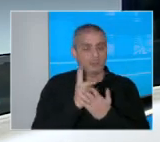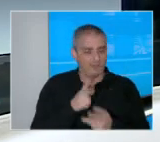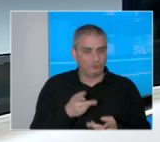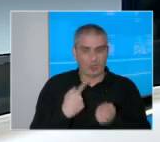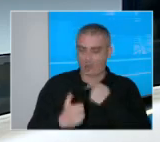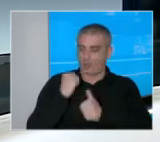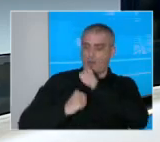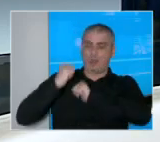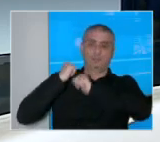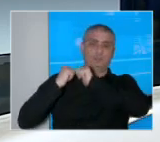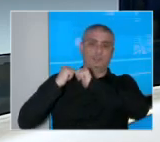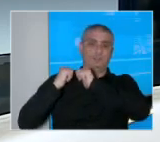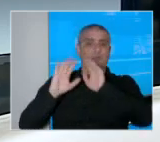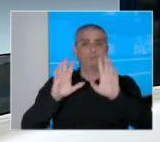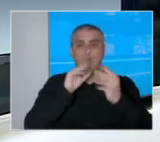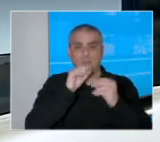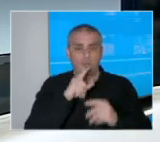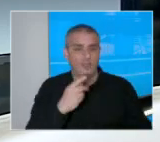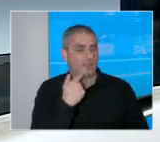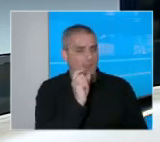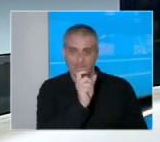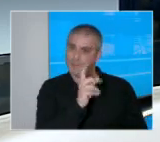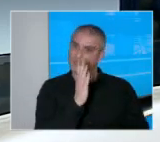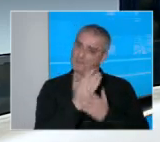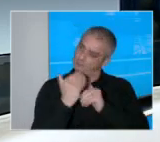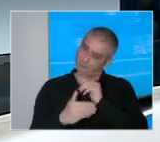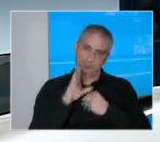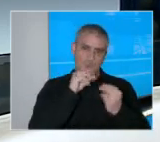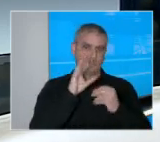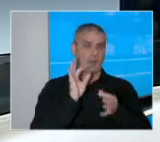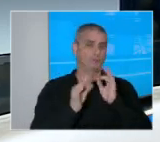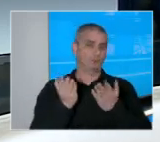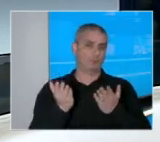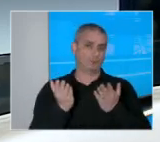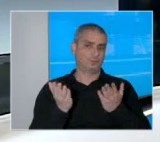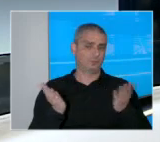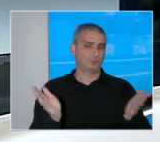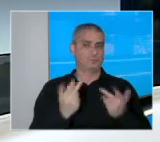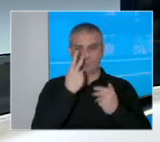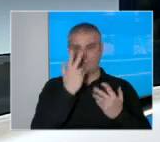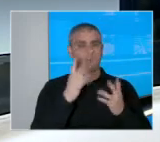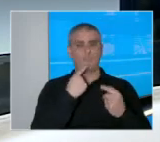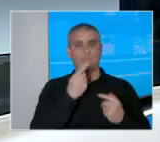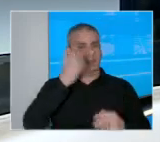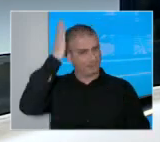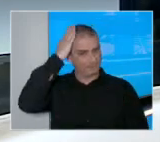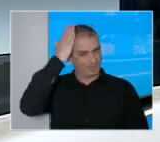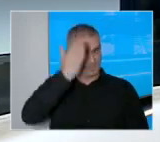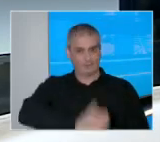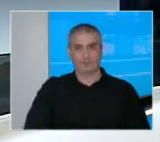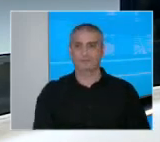בכלל להחזיר את הגלגל לאחור? אבל רק, נדבר, רק, אבל... רק מילה, רגע, מילה לפני. ניסינו ונדבר אוקיי. תכף על המשפט. בואו נראה מה אמר נפתלי בנט